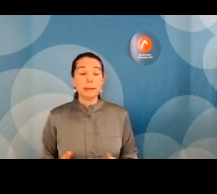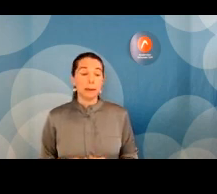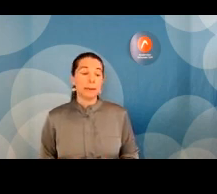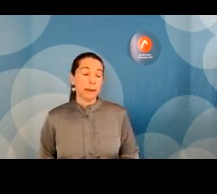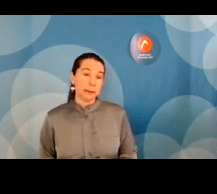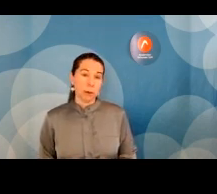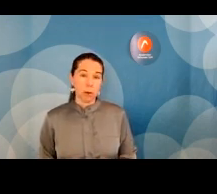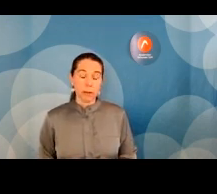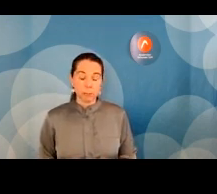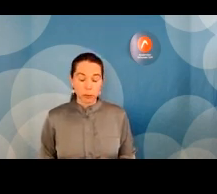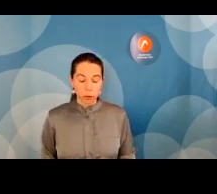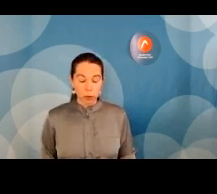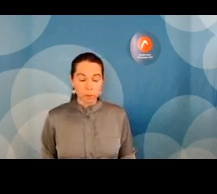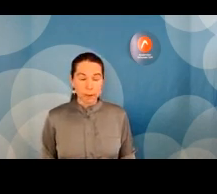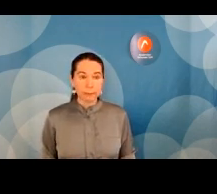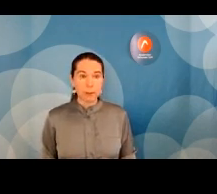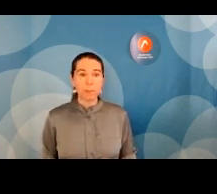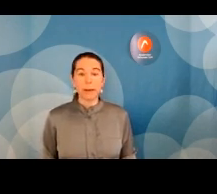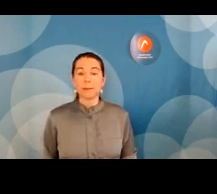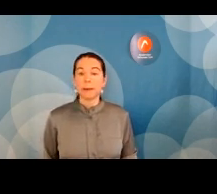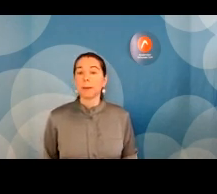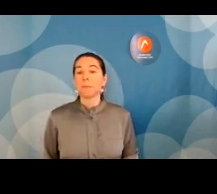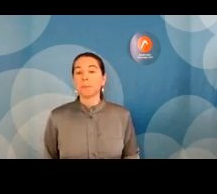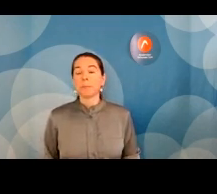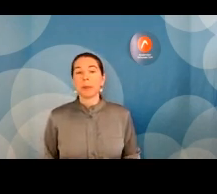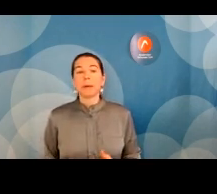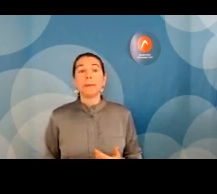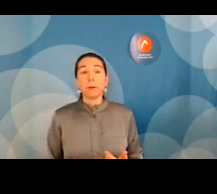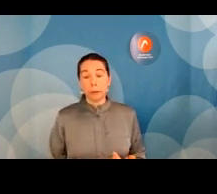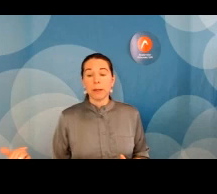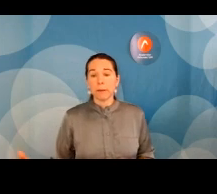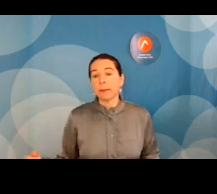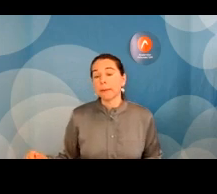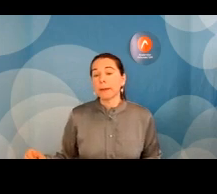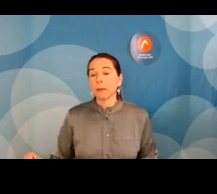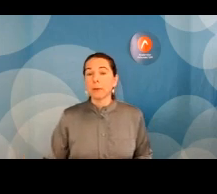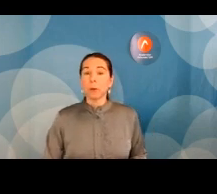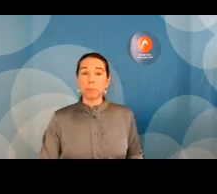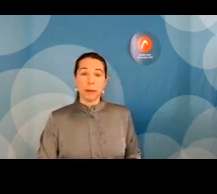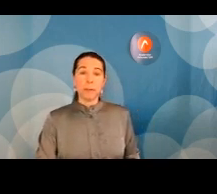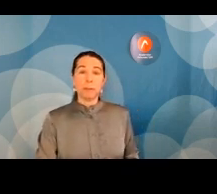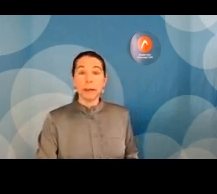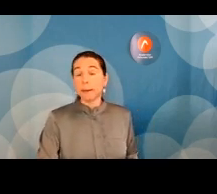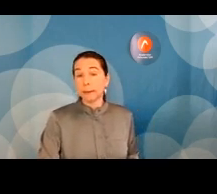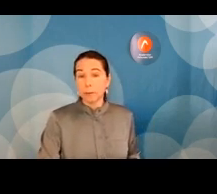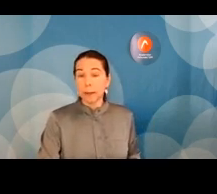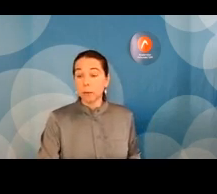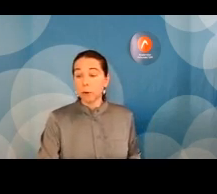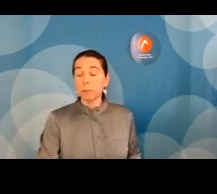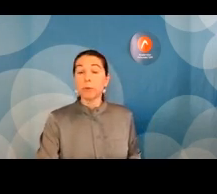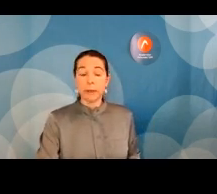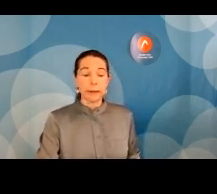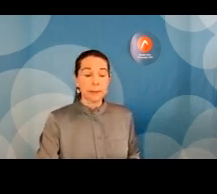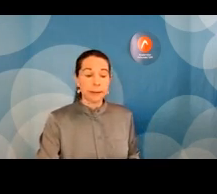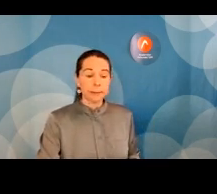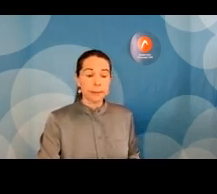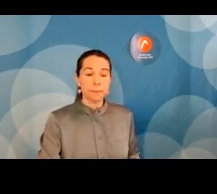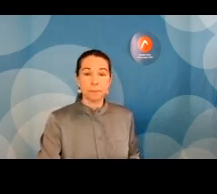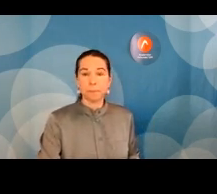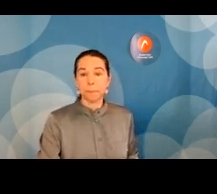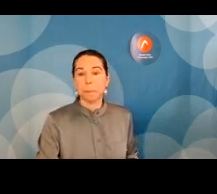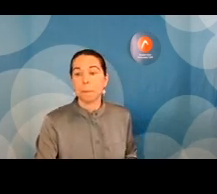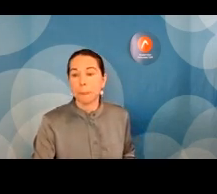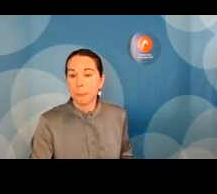det leder till en högre personalomsättning per se. Därför är det viktigt att vi jobbar med lika villkor på flera